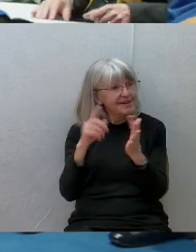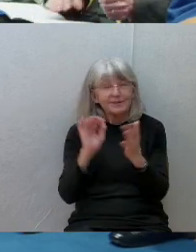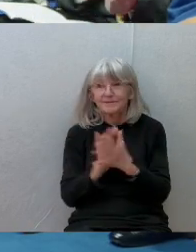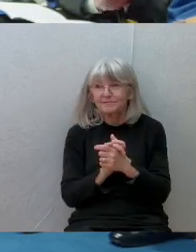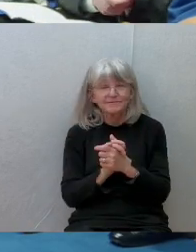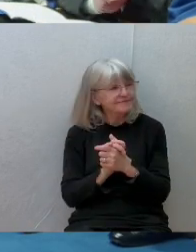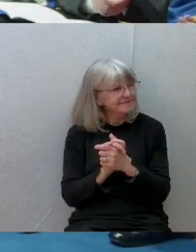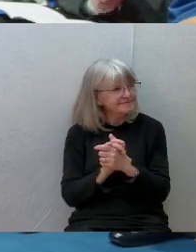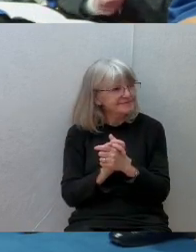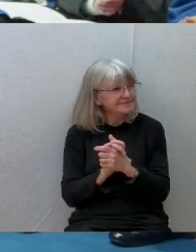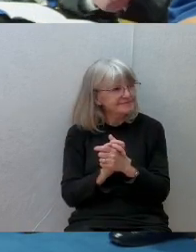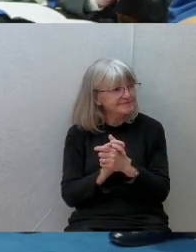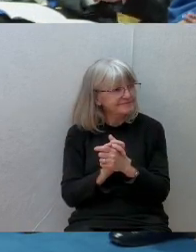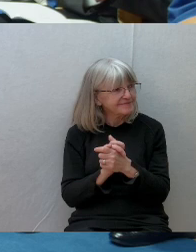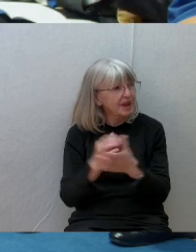Marizujuku Ojeniyi.